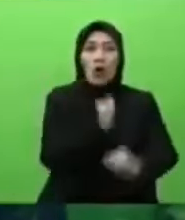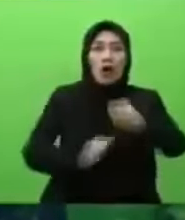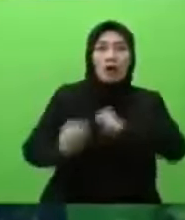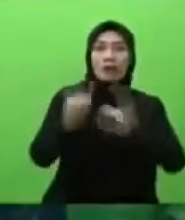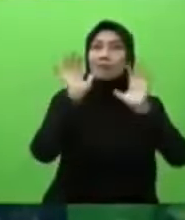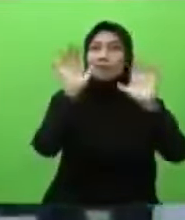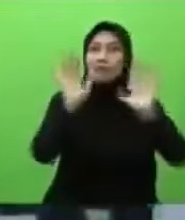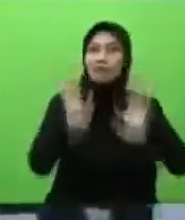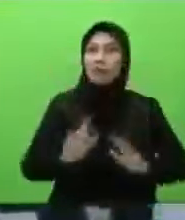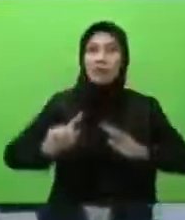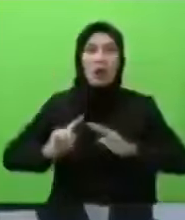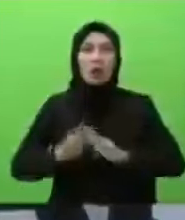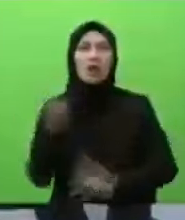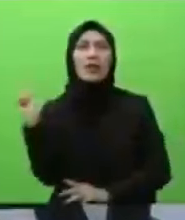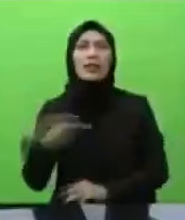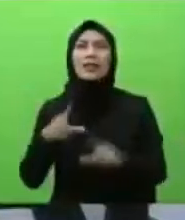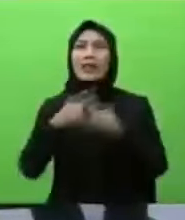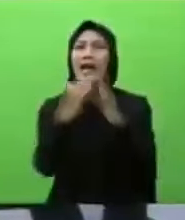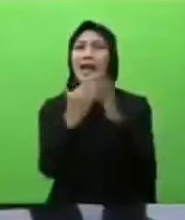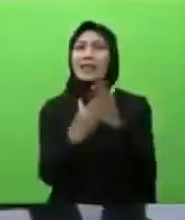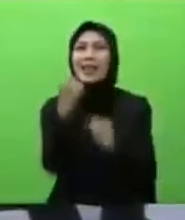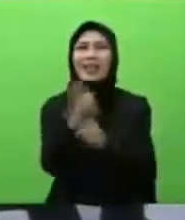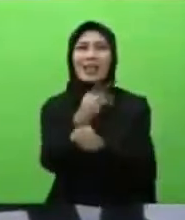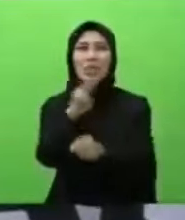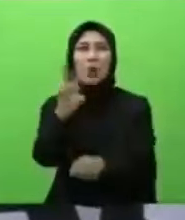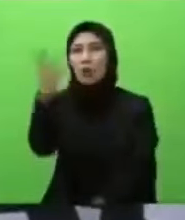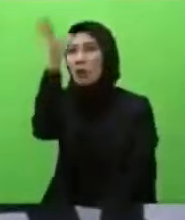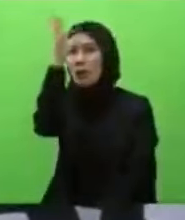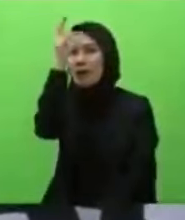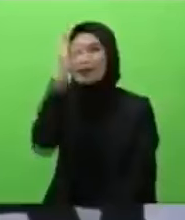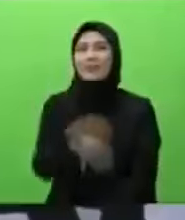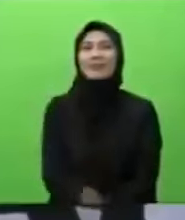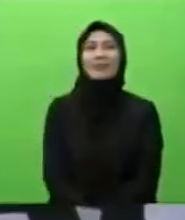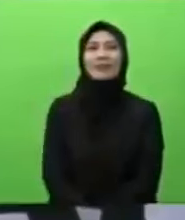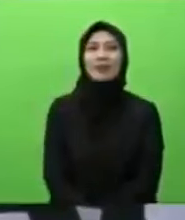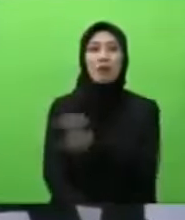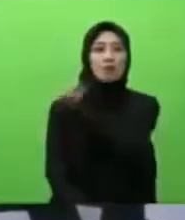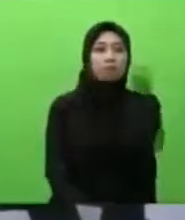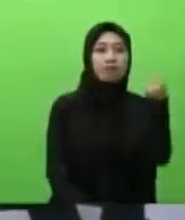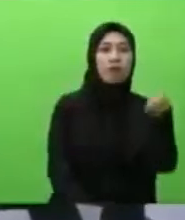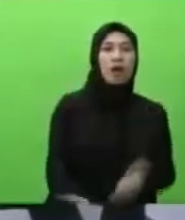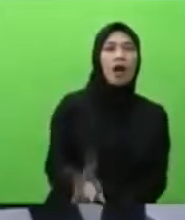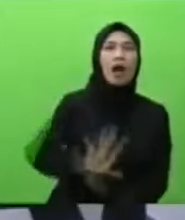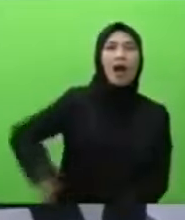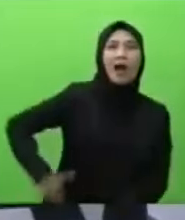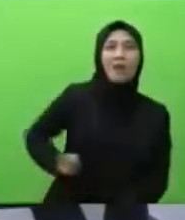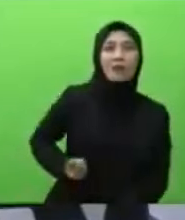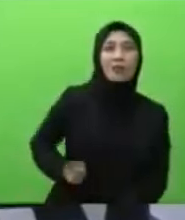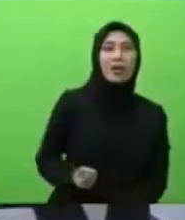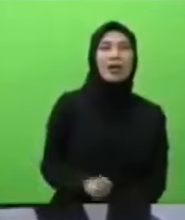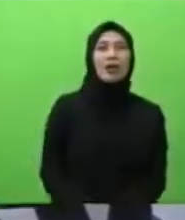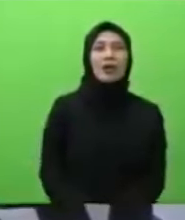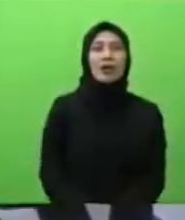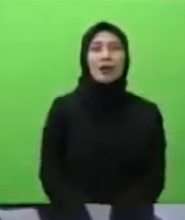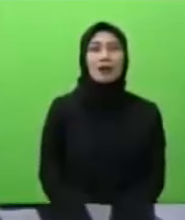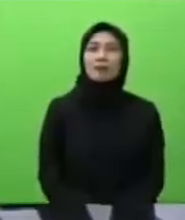sejak dari KTT g20 Bali sampai ke Kamboja bangkok dan